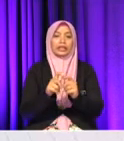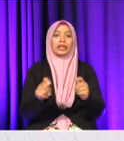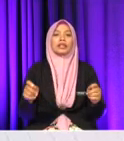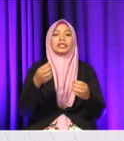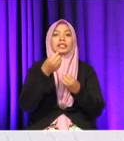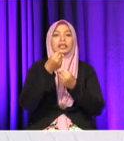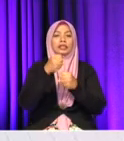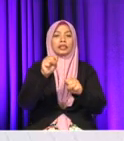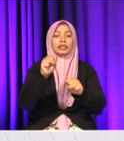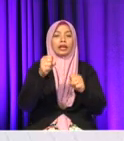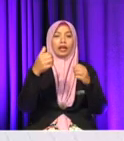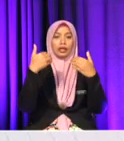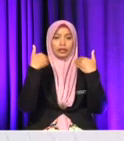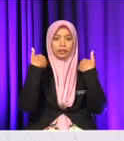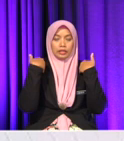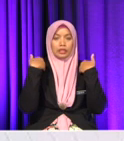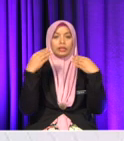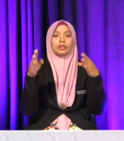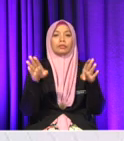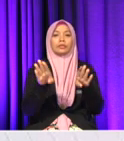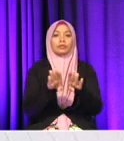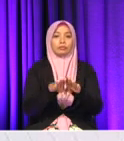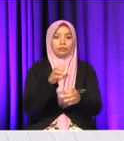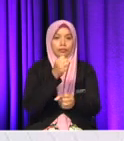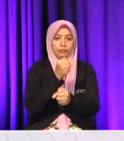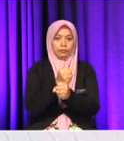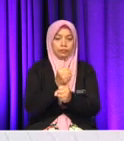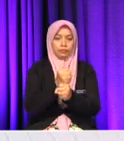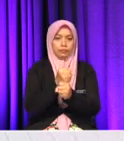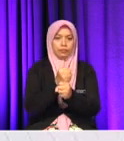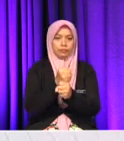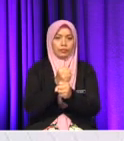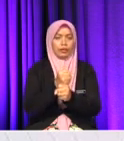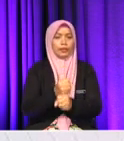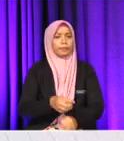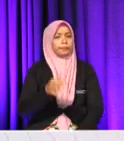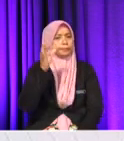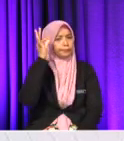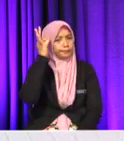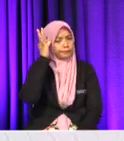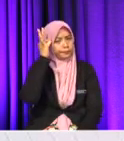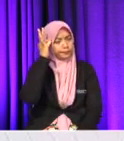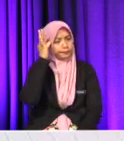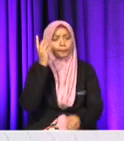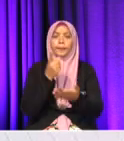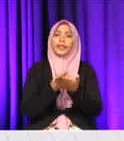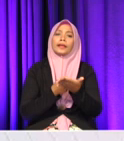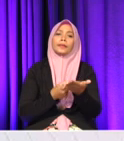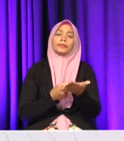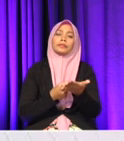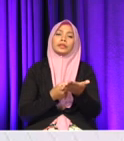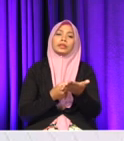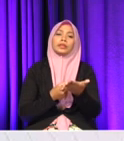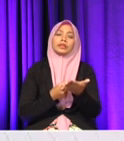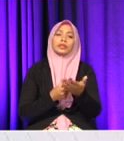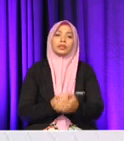ada sebagai sumber Ilham kita dan kita juga istilah mencari Apakah subjek meter yang kita